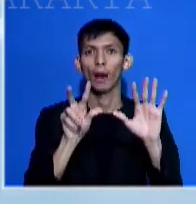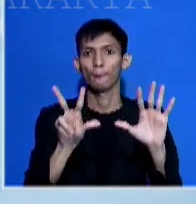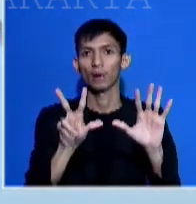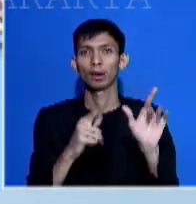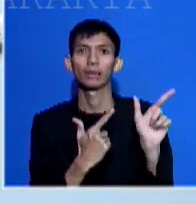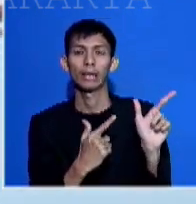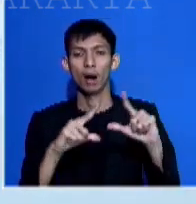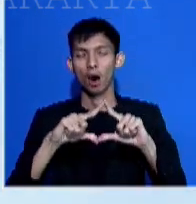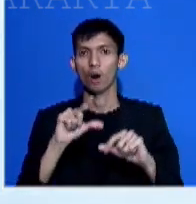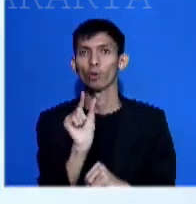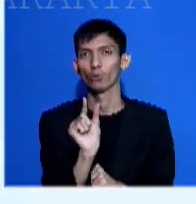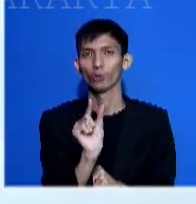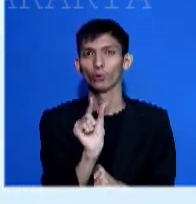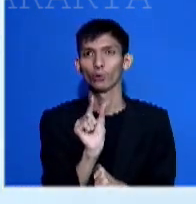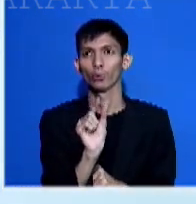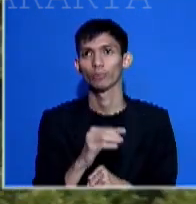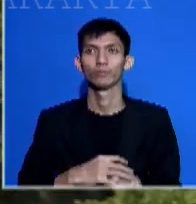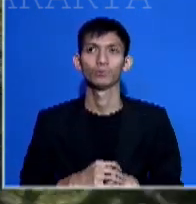Angkatan Udara.